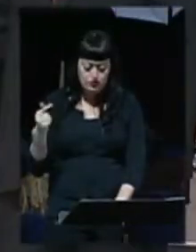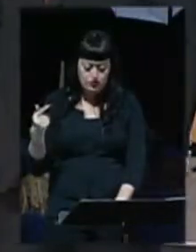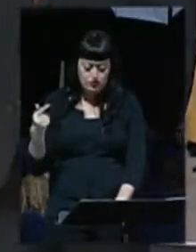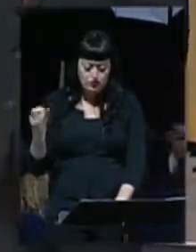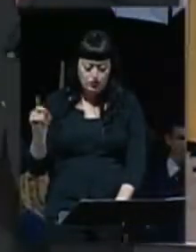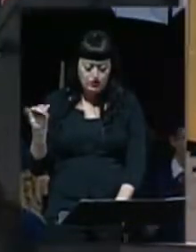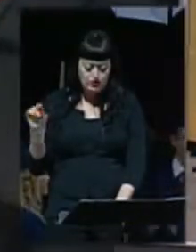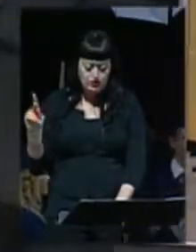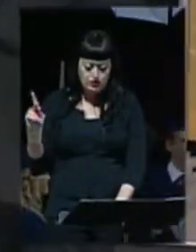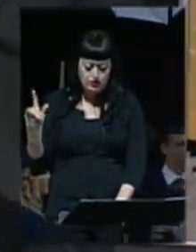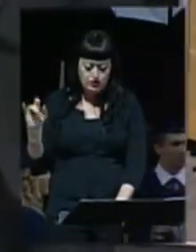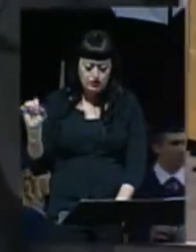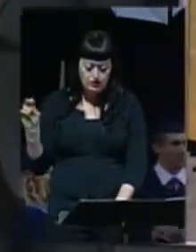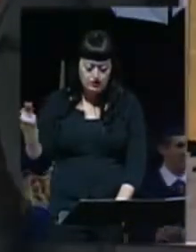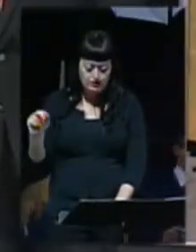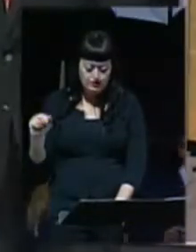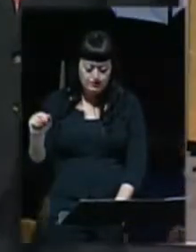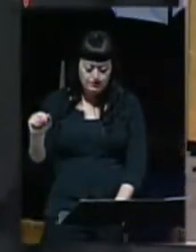Grayson Klein.